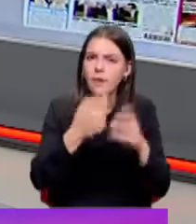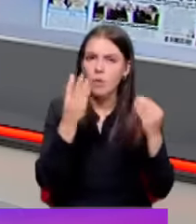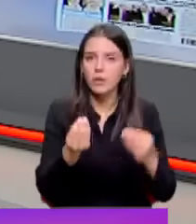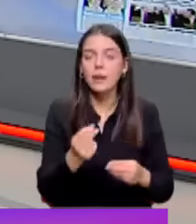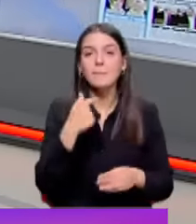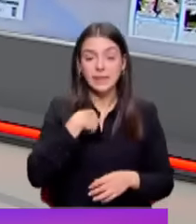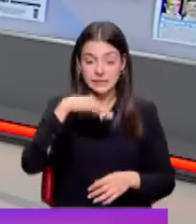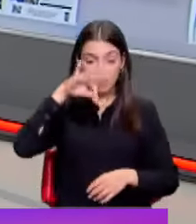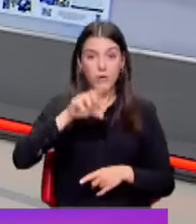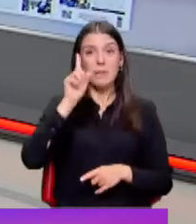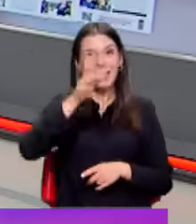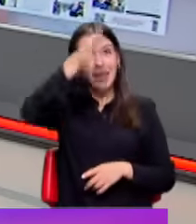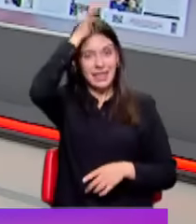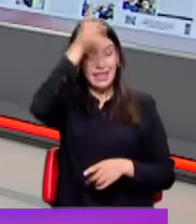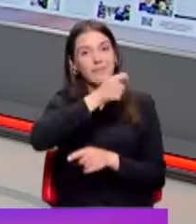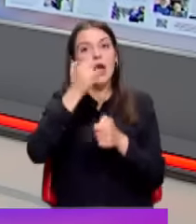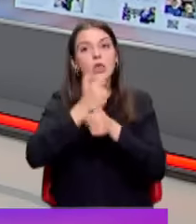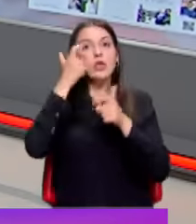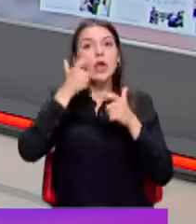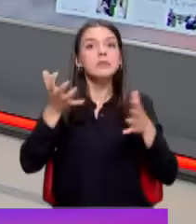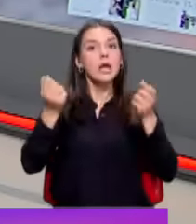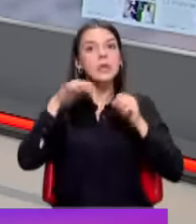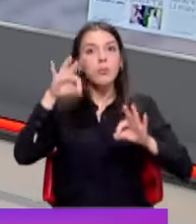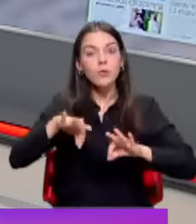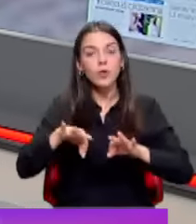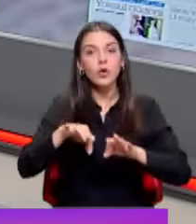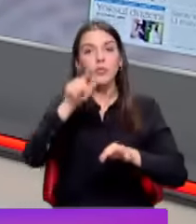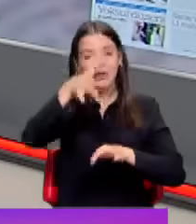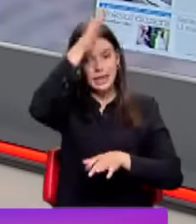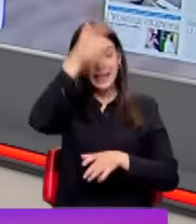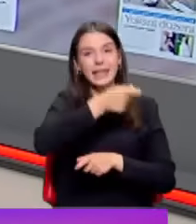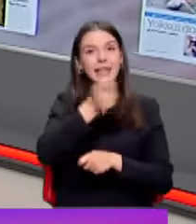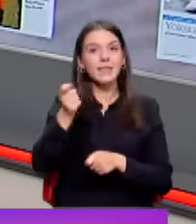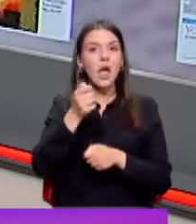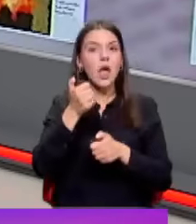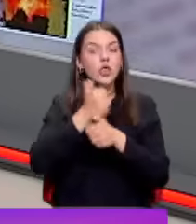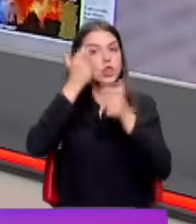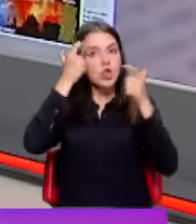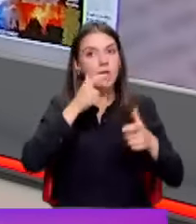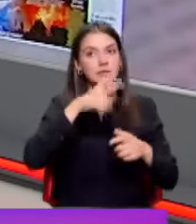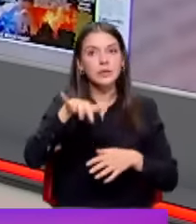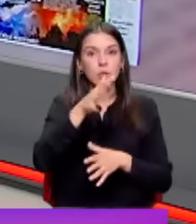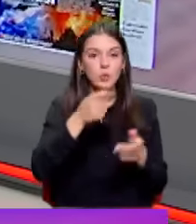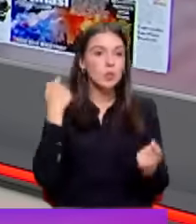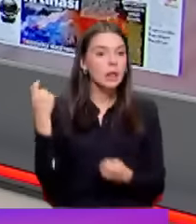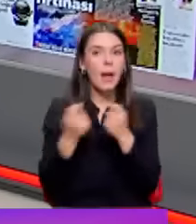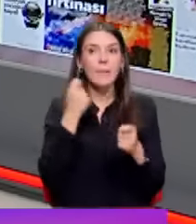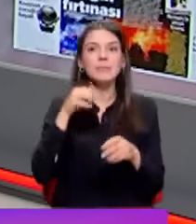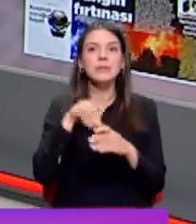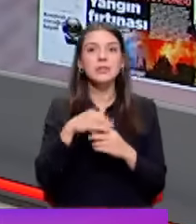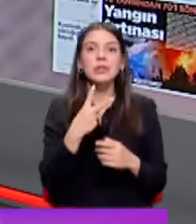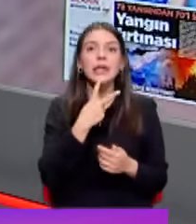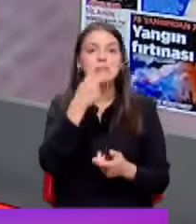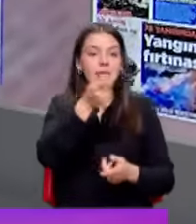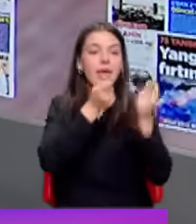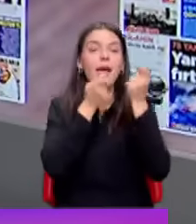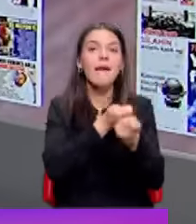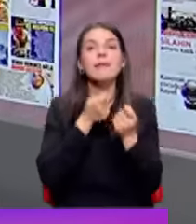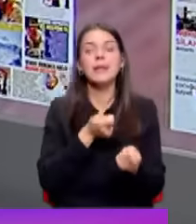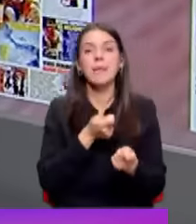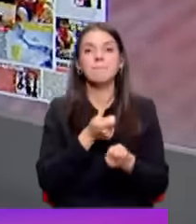bir tane itfaiye eri alırsak bünyeye, bu itfaiye erini sahada kullanabilmemiz 2 yılımızı alacak.